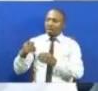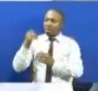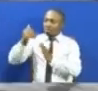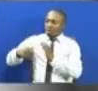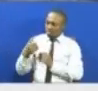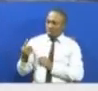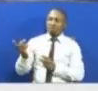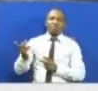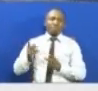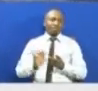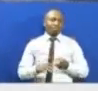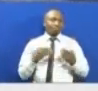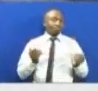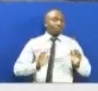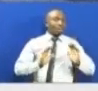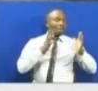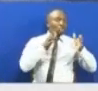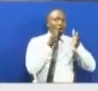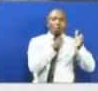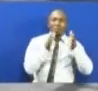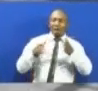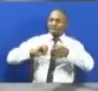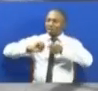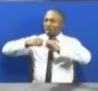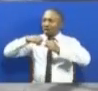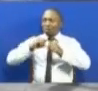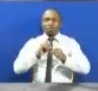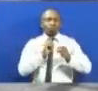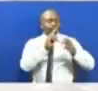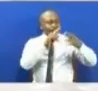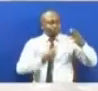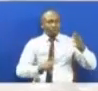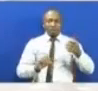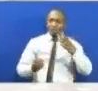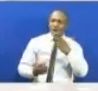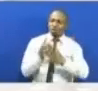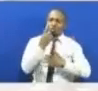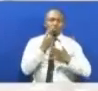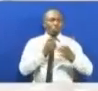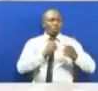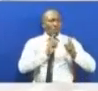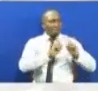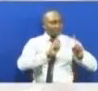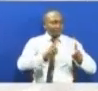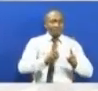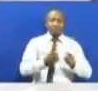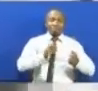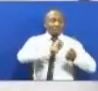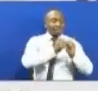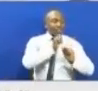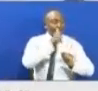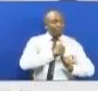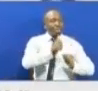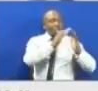sawa sawa. Maisha ya upangaji yana changamoto na matokeo yake. Visa vya mwenye nyumba, visa